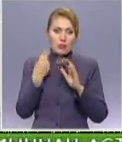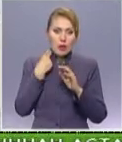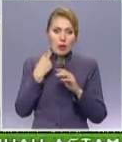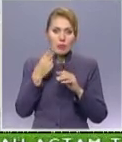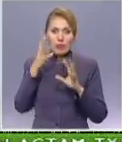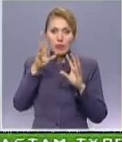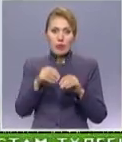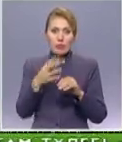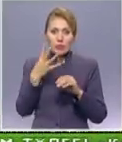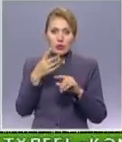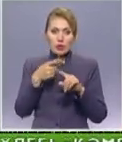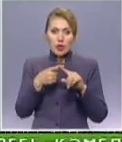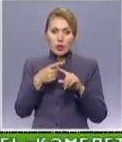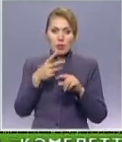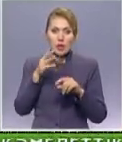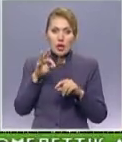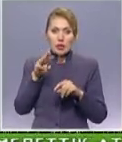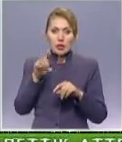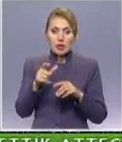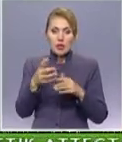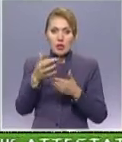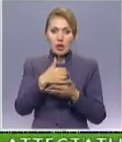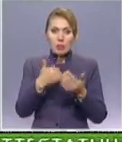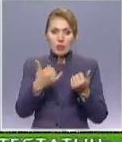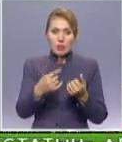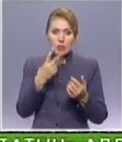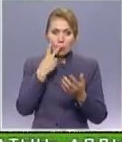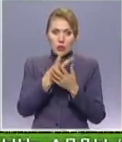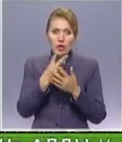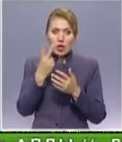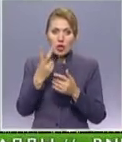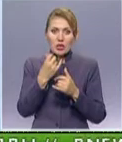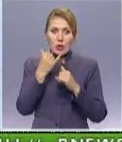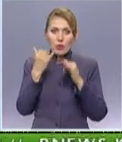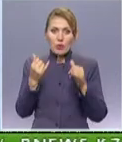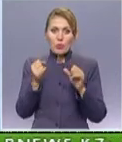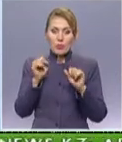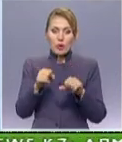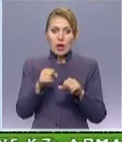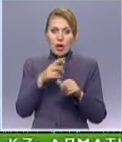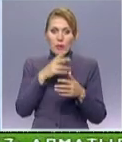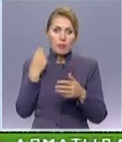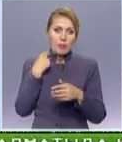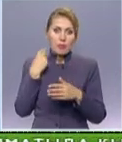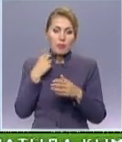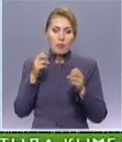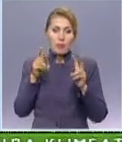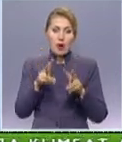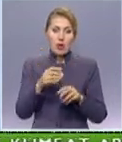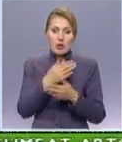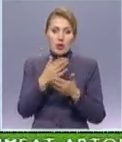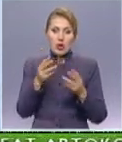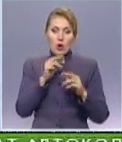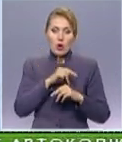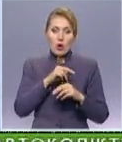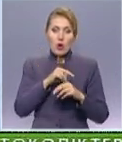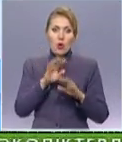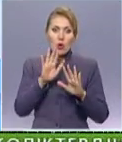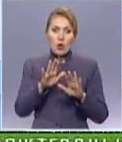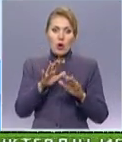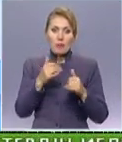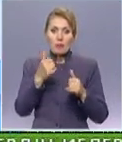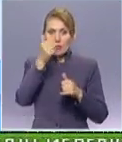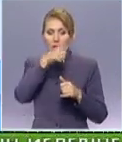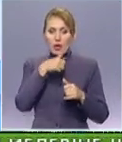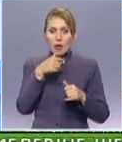барлық түрінен 4,5 миллиард теңге жиналыпты. Ал биыл бұл көрсеткіш 2 есеге дейін өсуі мүмкін дейді салық мамандары. Өйткені тек салық департаменті